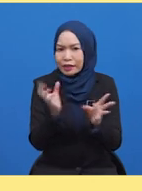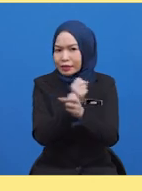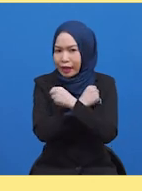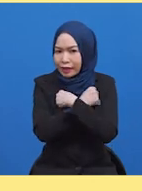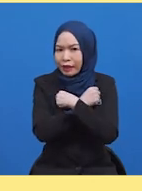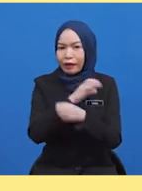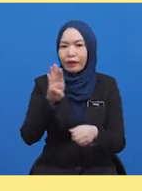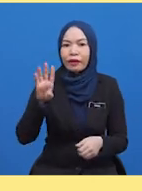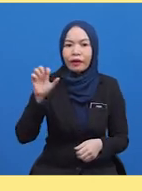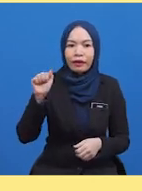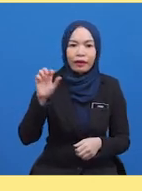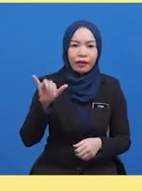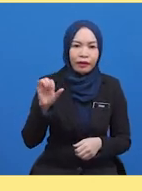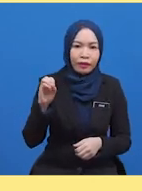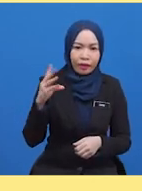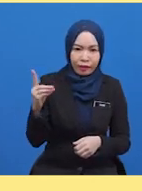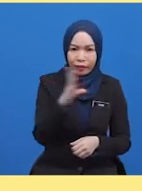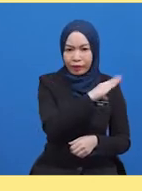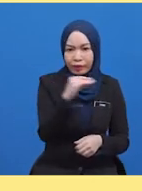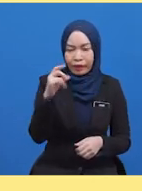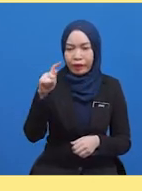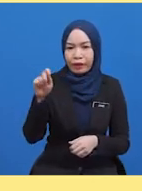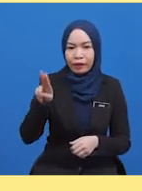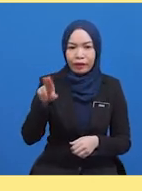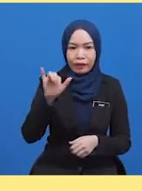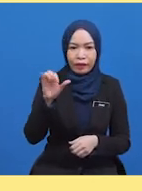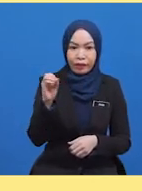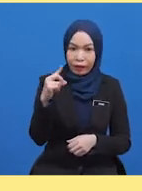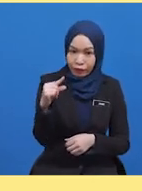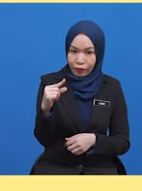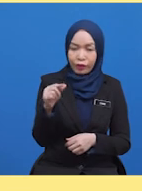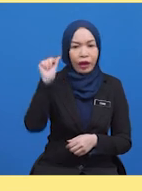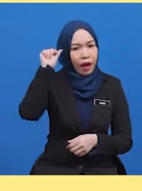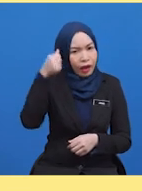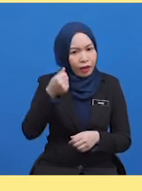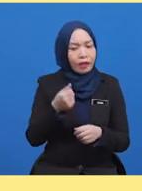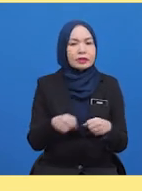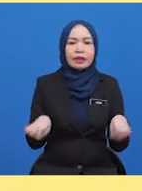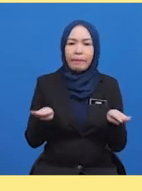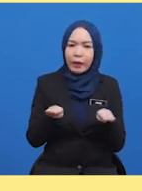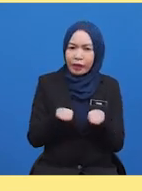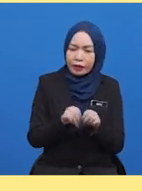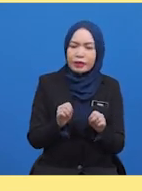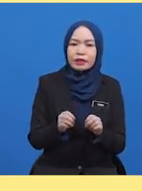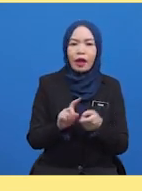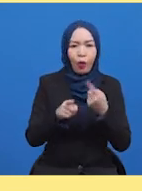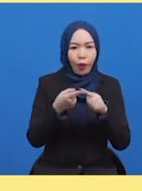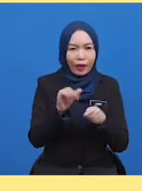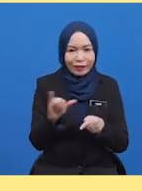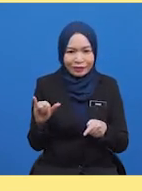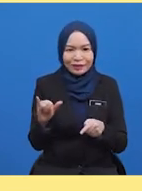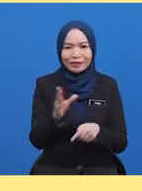Bahwa dan tuyul dan menganggapnya seperti sahabatnya sendiri hewan itu juga